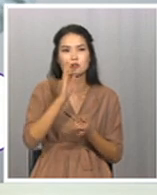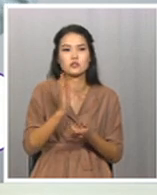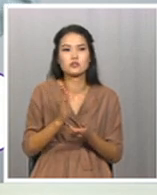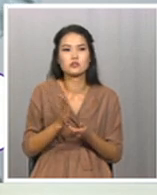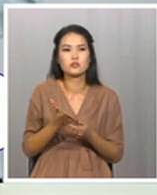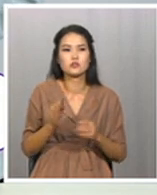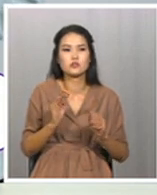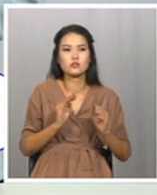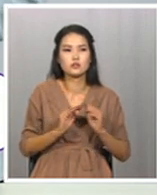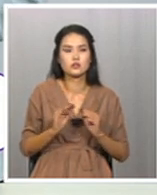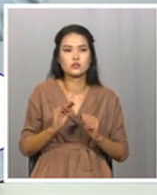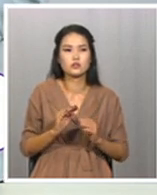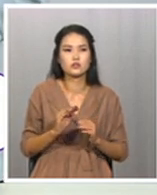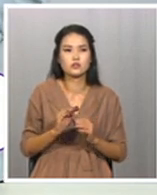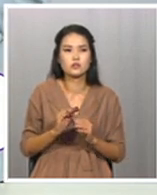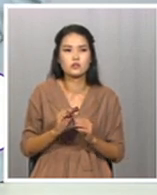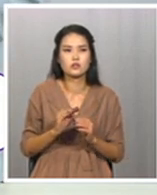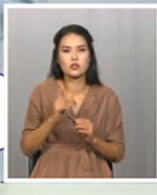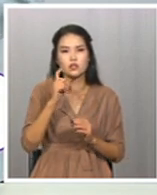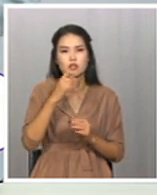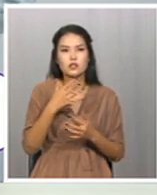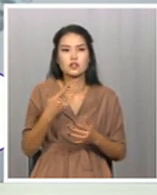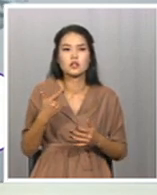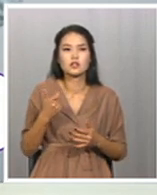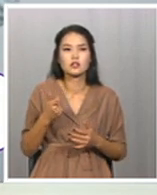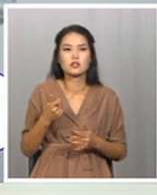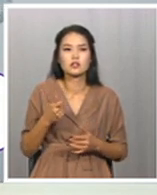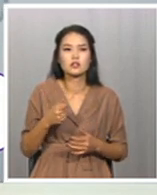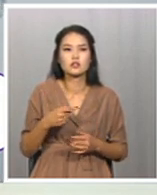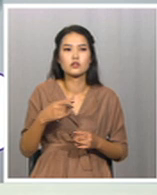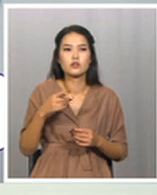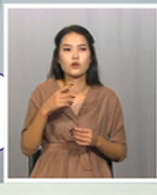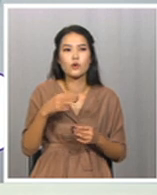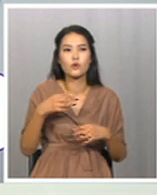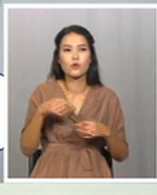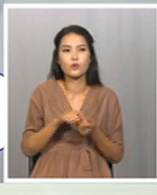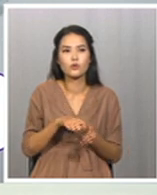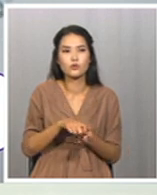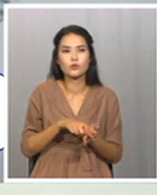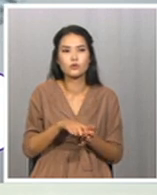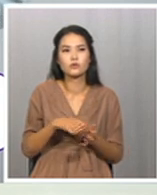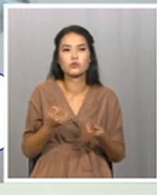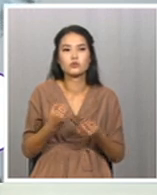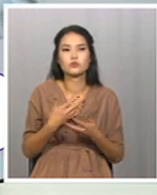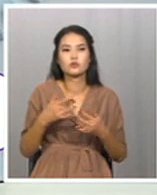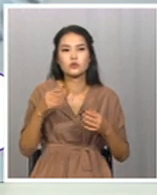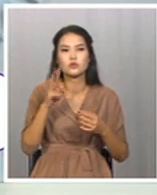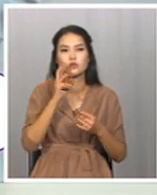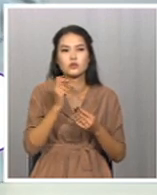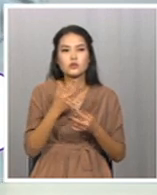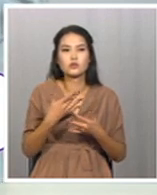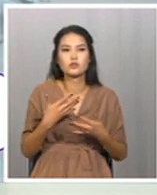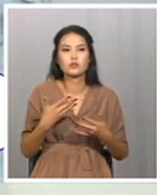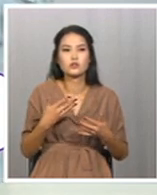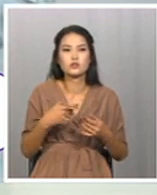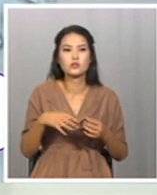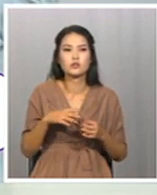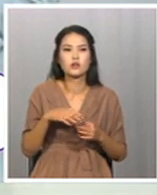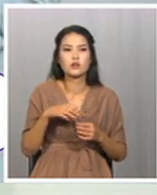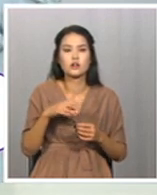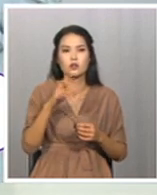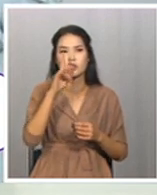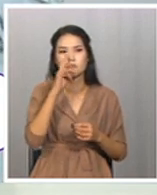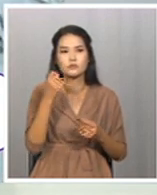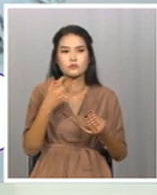ортаны, яғни қышқылдарды бейтараптау үшін, өршіткі ретінде титрлеу кезінде және мұнай өнімдерін